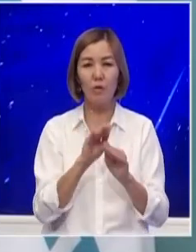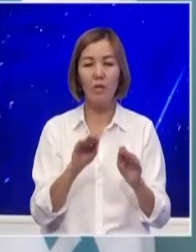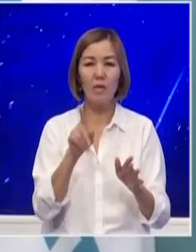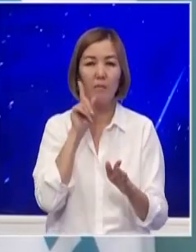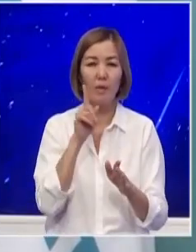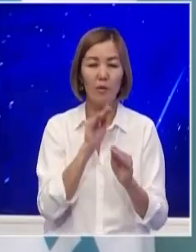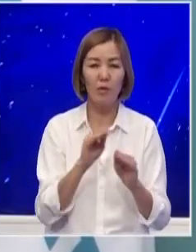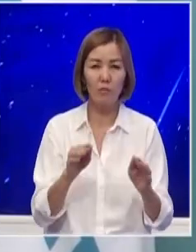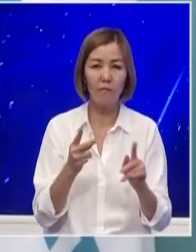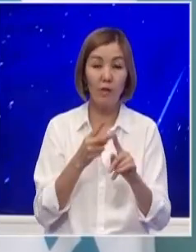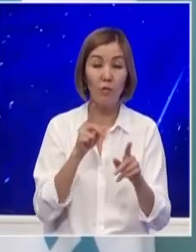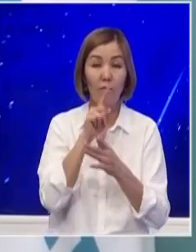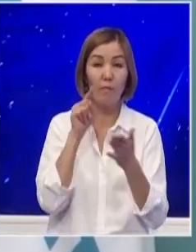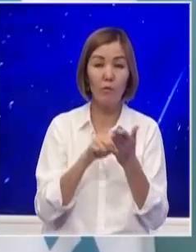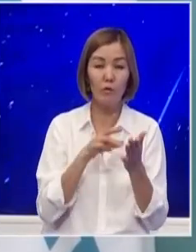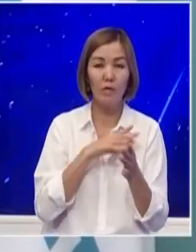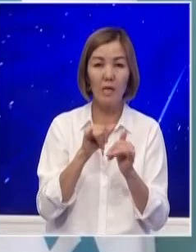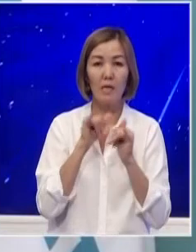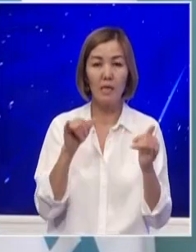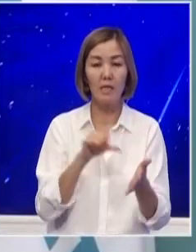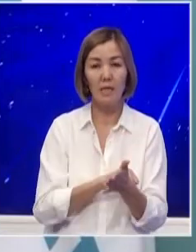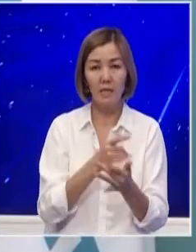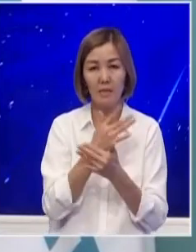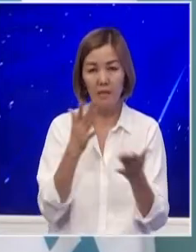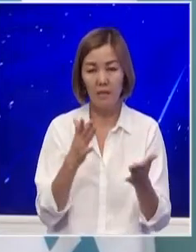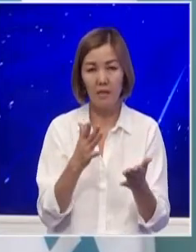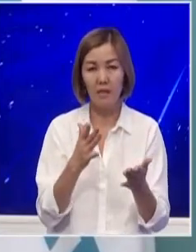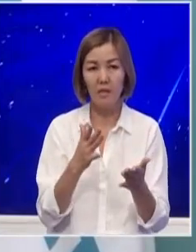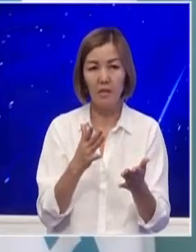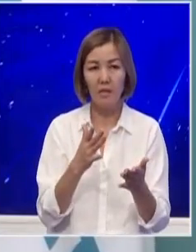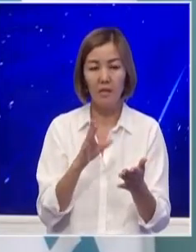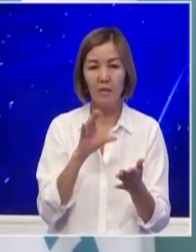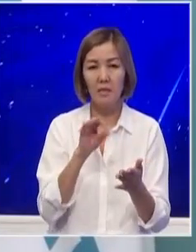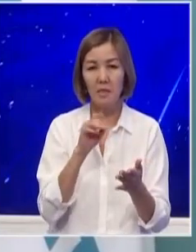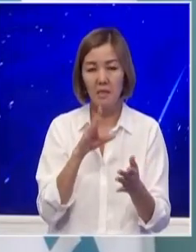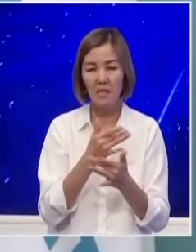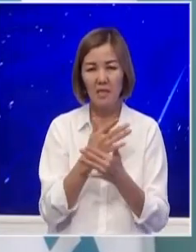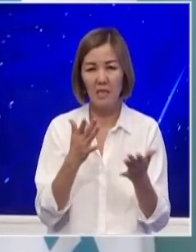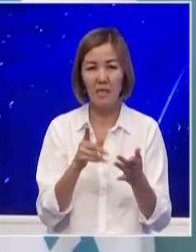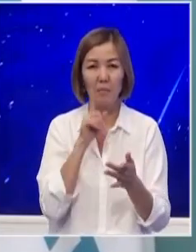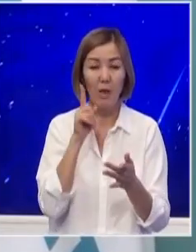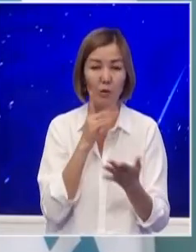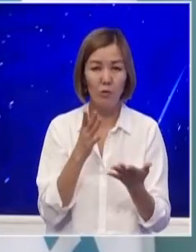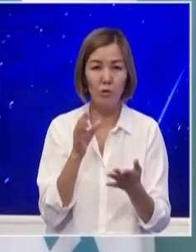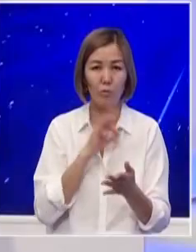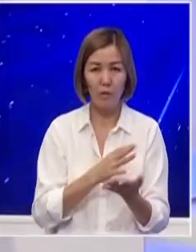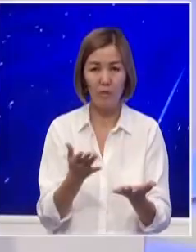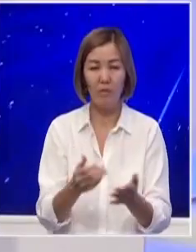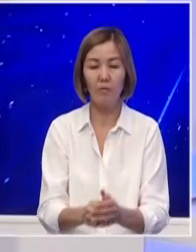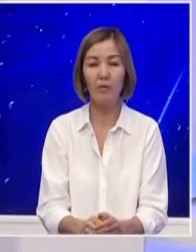а также второй вопрос – это распространение наркотических средств, в том числе и синтетических наркотиков, среди молодежи.